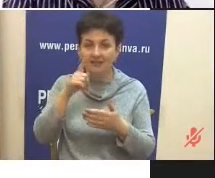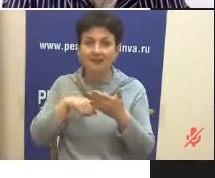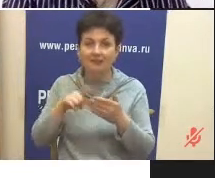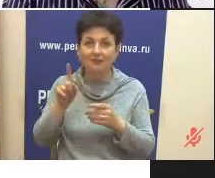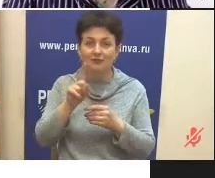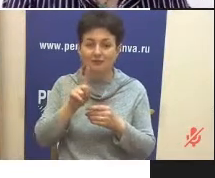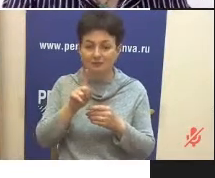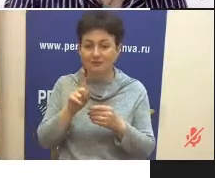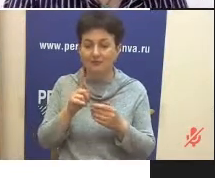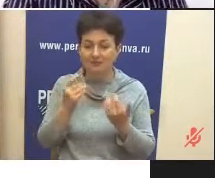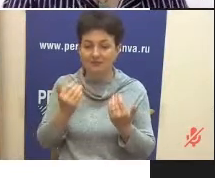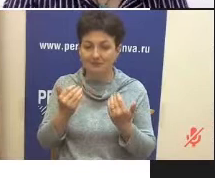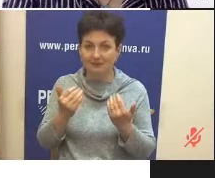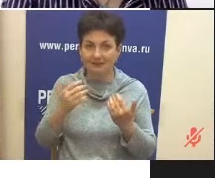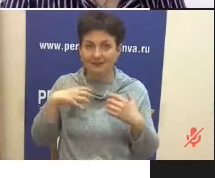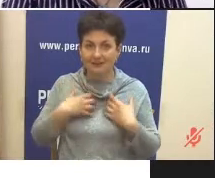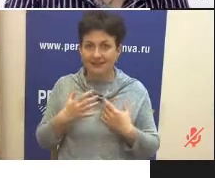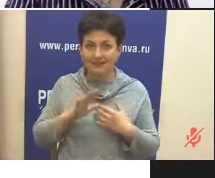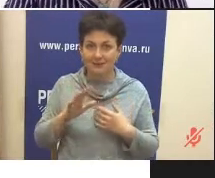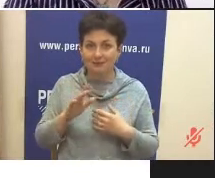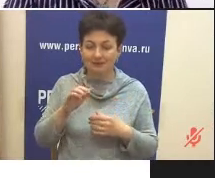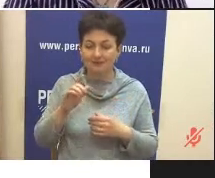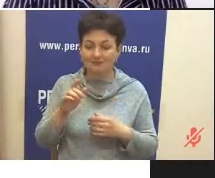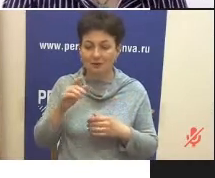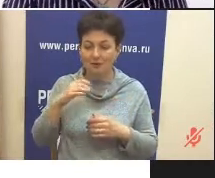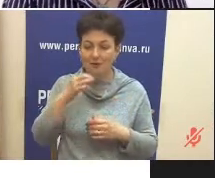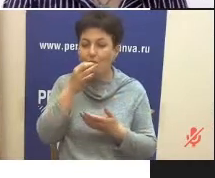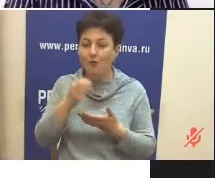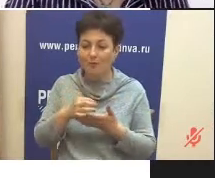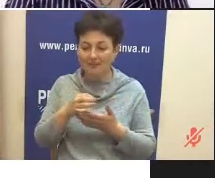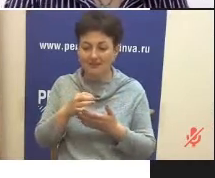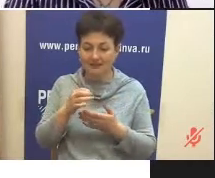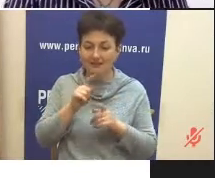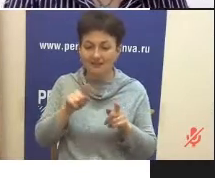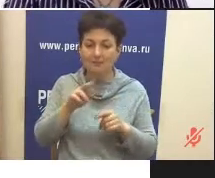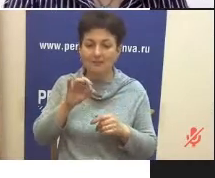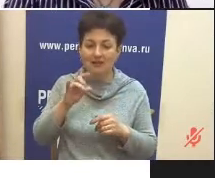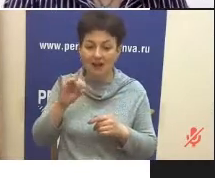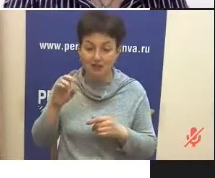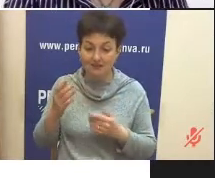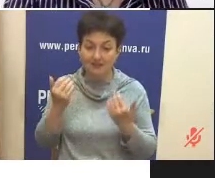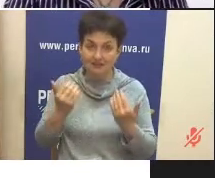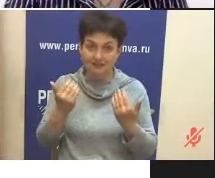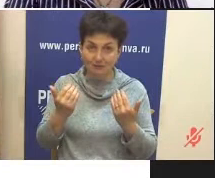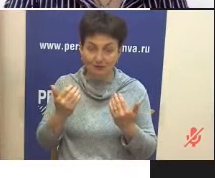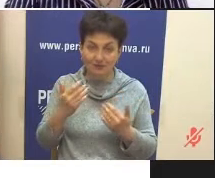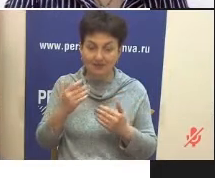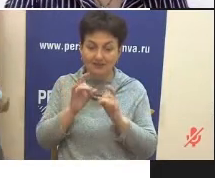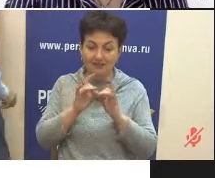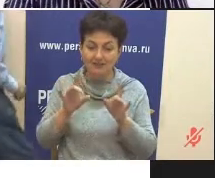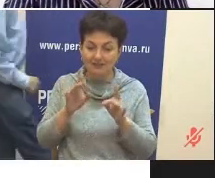сегодня не разочарую даже опытных пиарщиков, потому что мои, на самом деле, сегодняшние рассказы